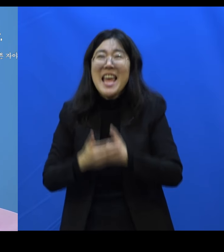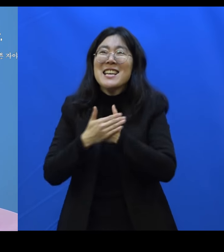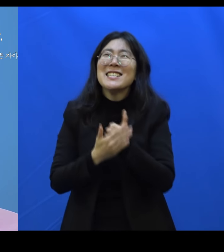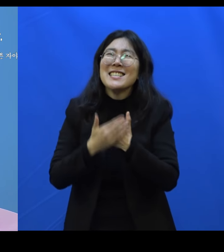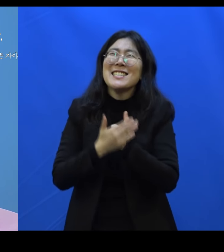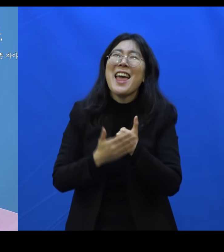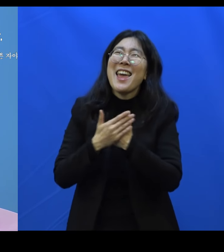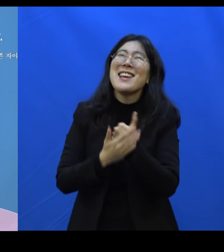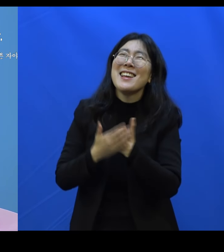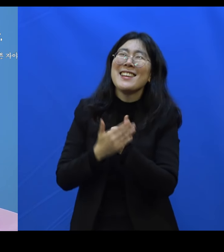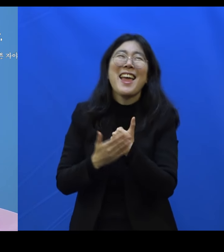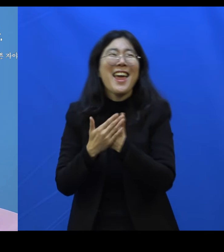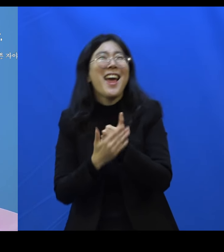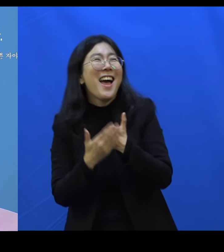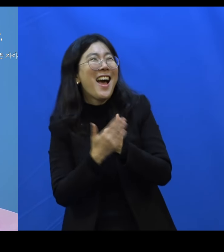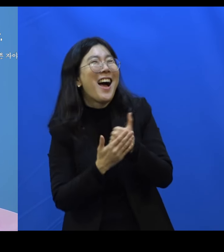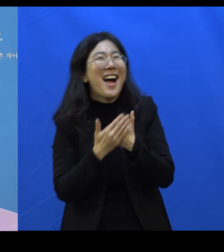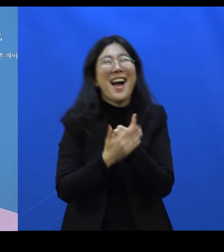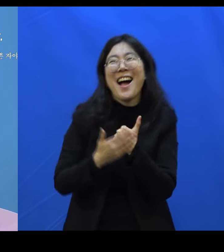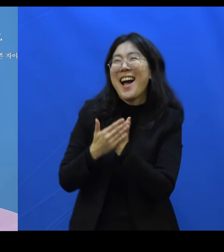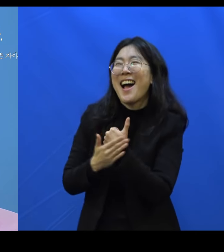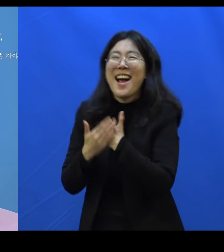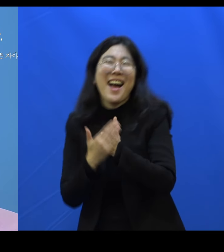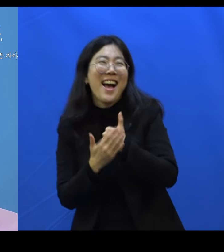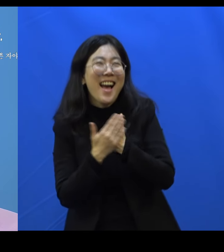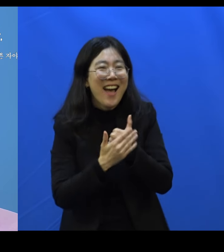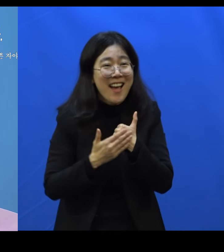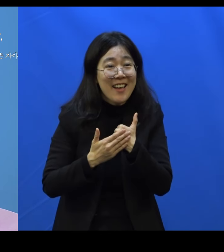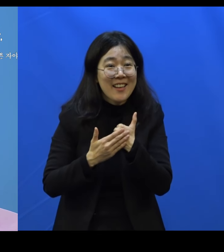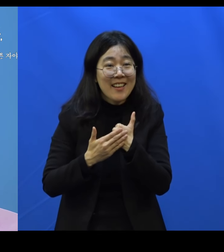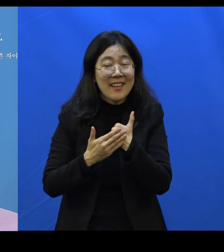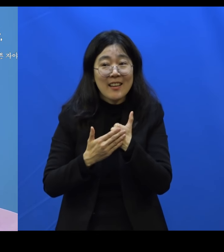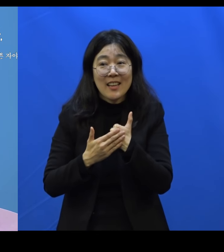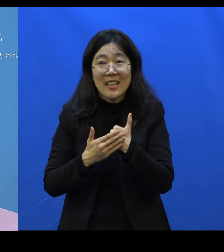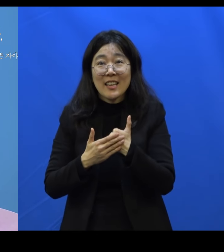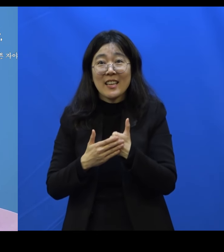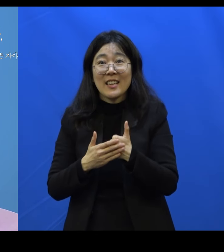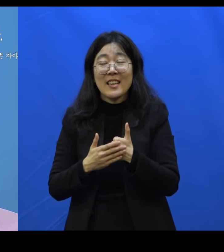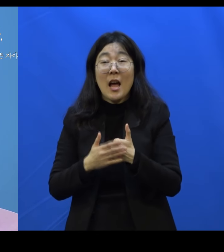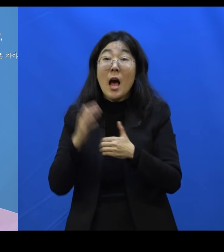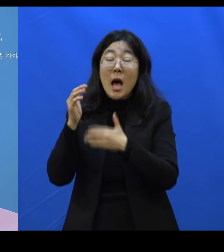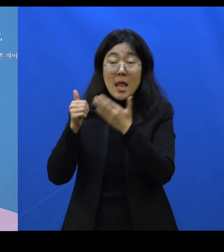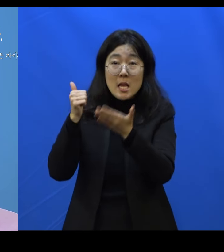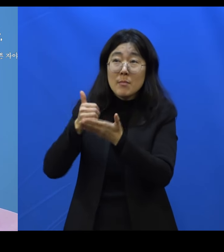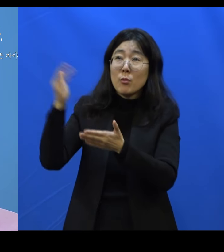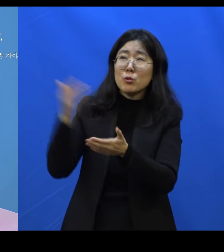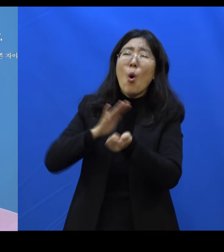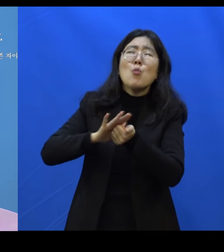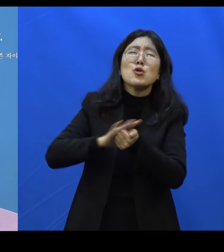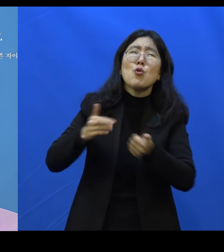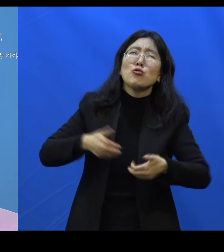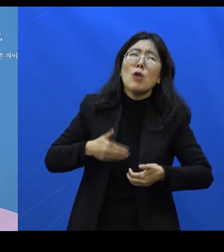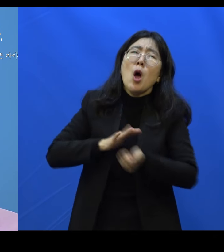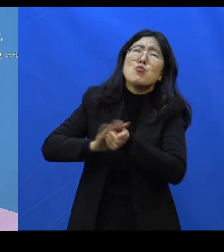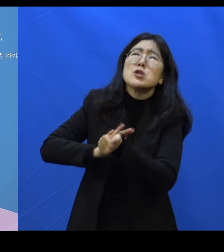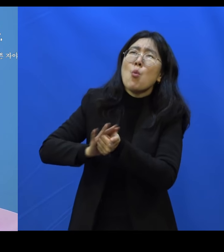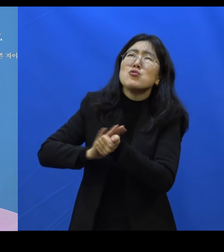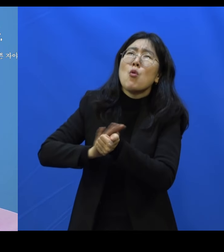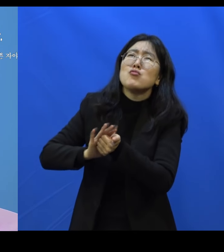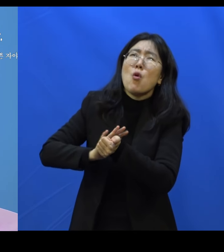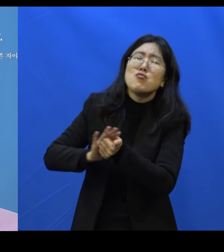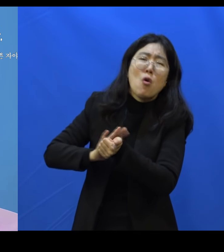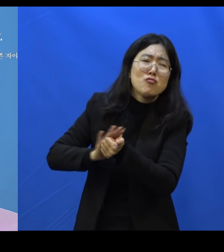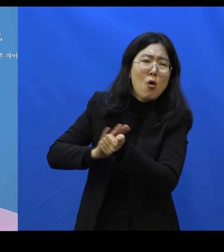은혜만 계속 받겠다고 앉아있으면 어떻게 될까요? 어떤 사람은 위로 받기를 원해요. 물론 위로가 필요해요. 위로를